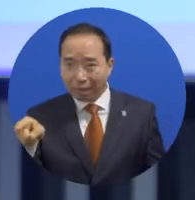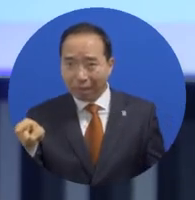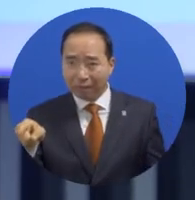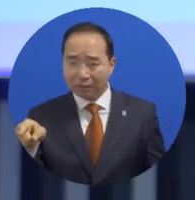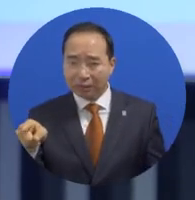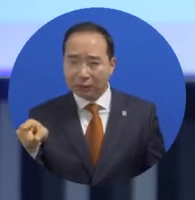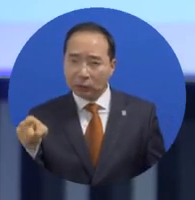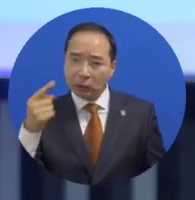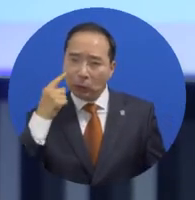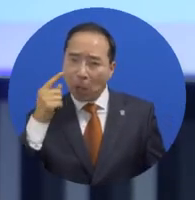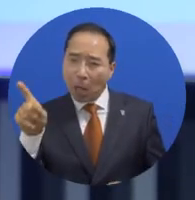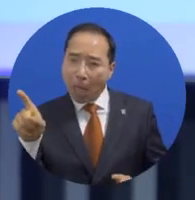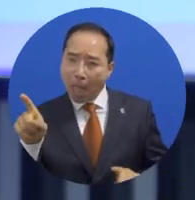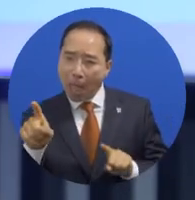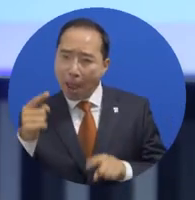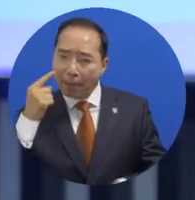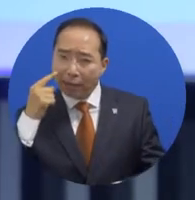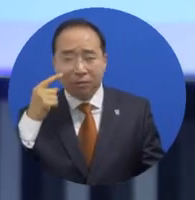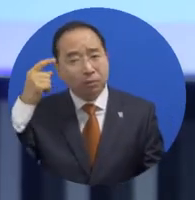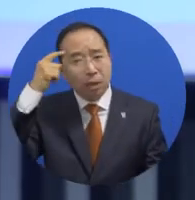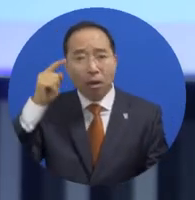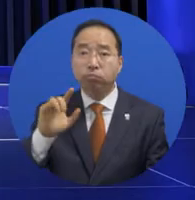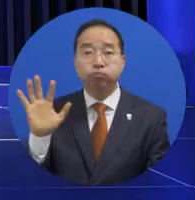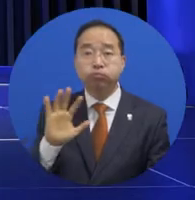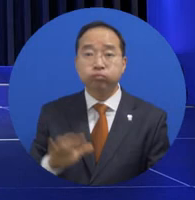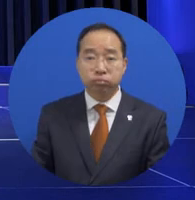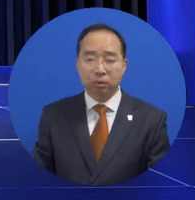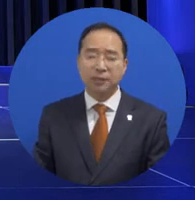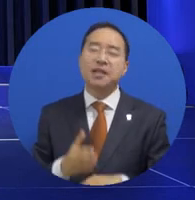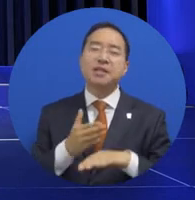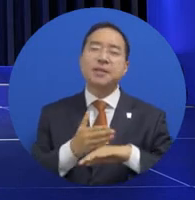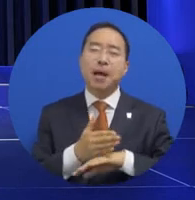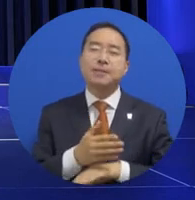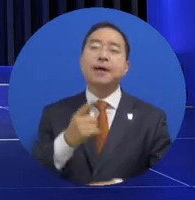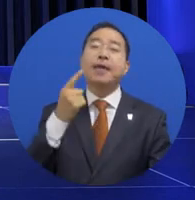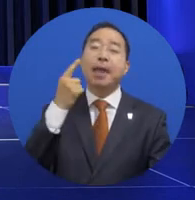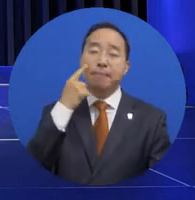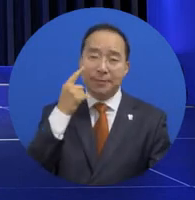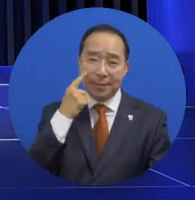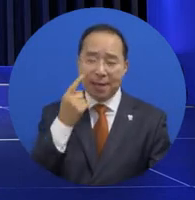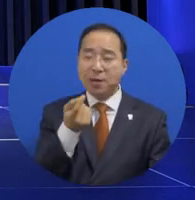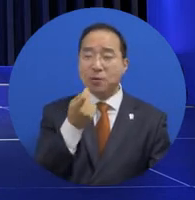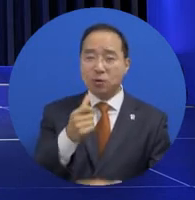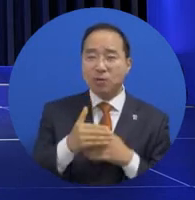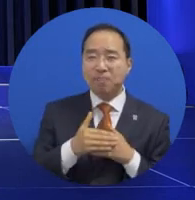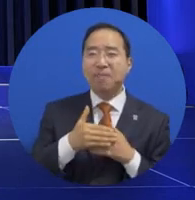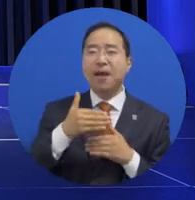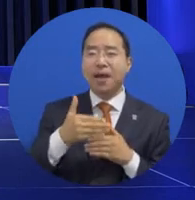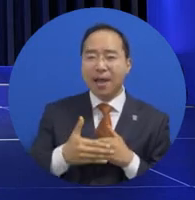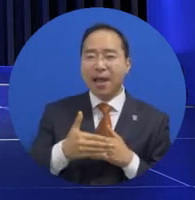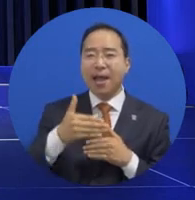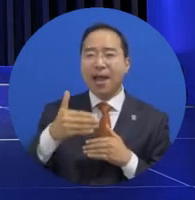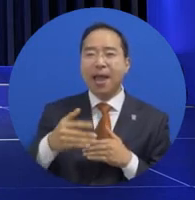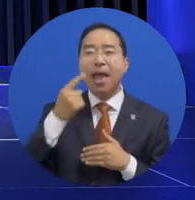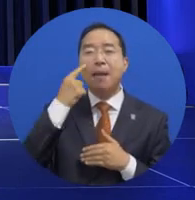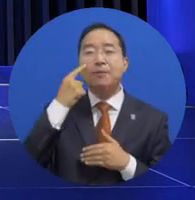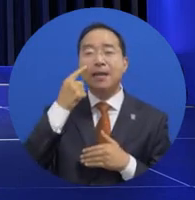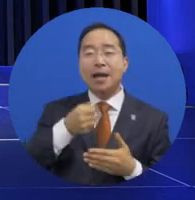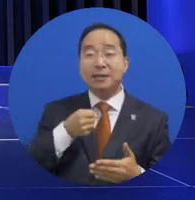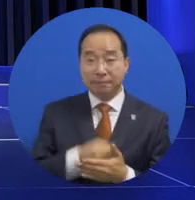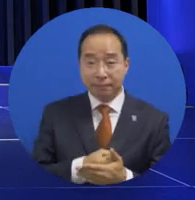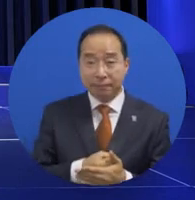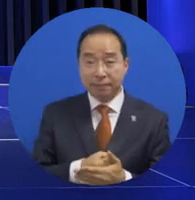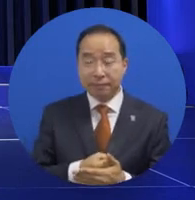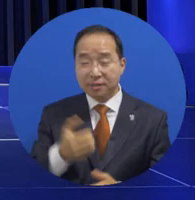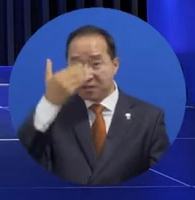사람을 따라잡아야지 라는 생각을 해본 적이 없어요. 천천히 하자. 그리고 조금씩 하자. 그런데